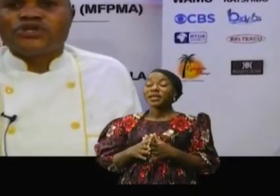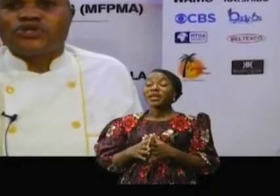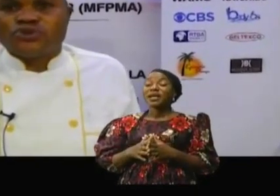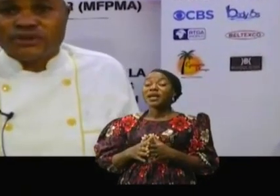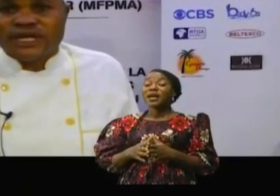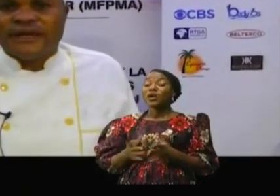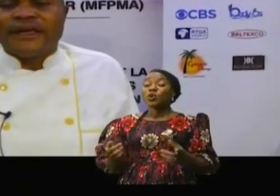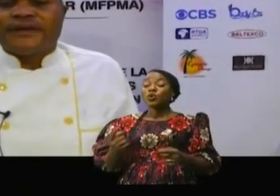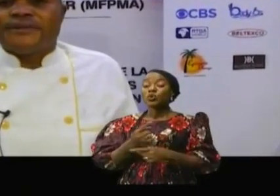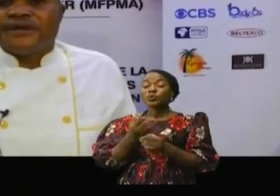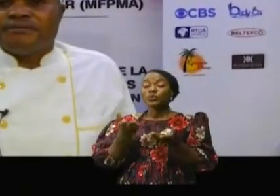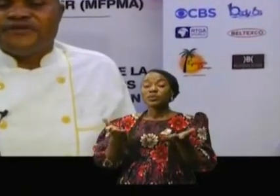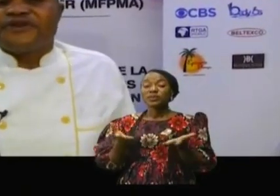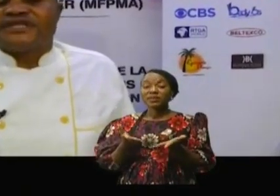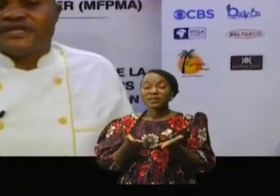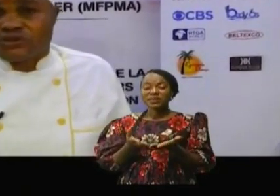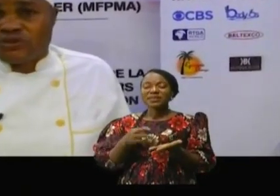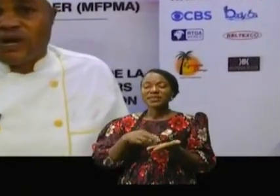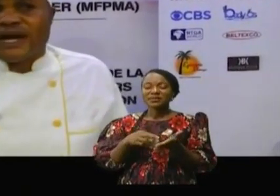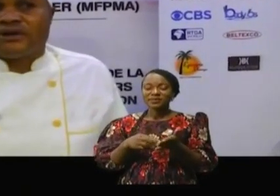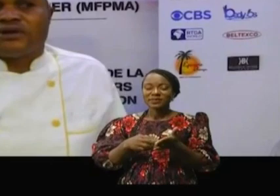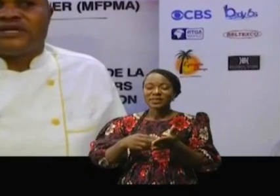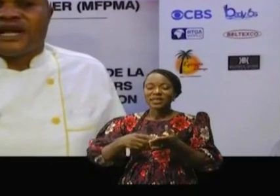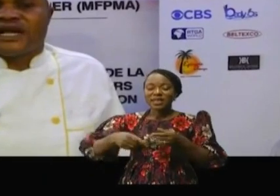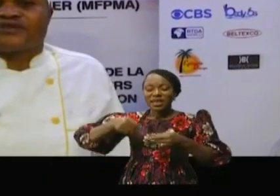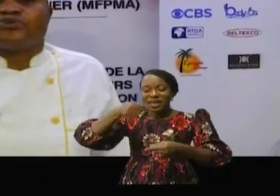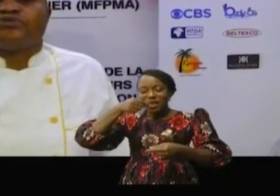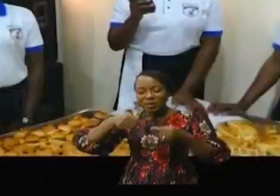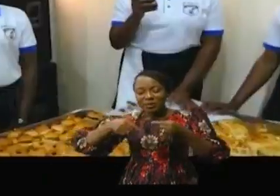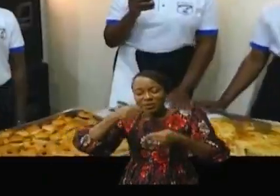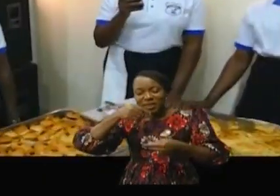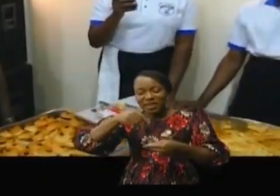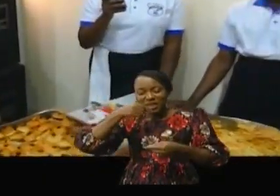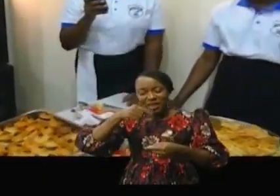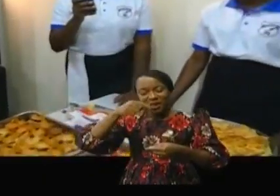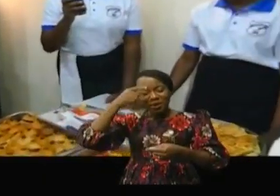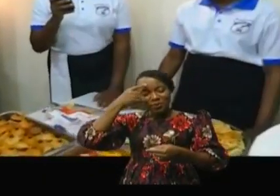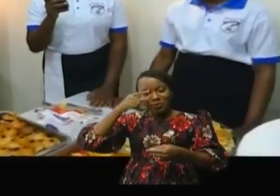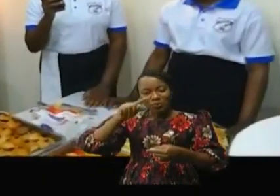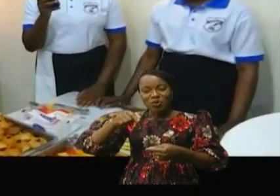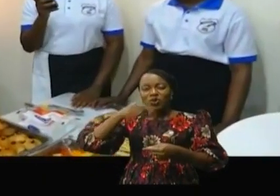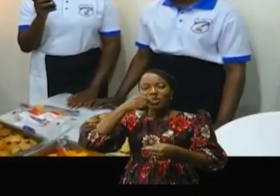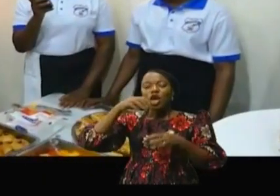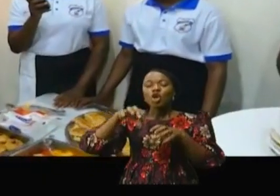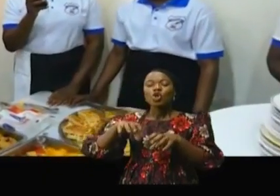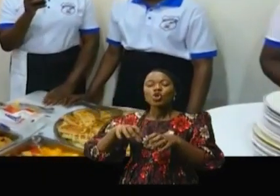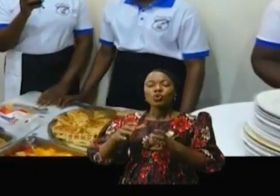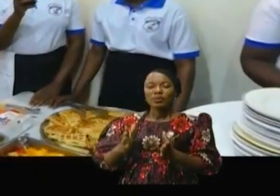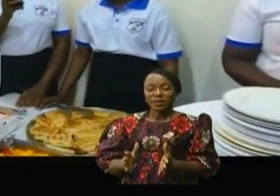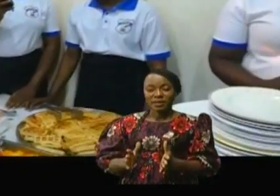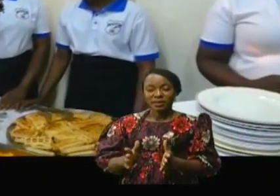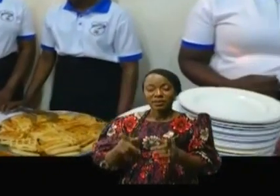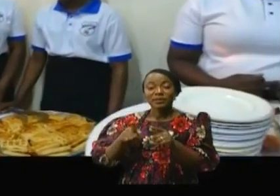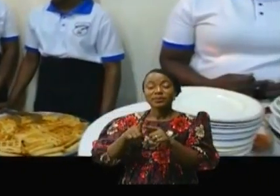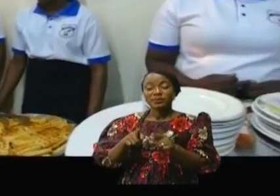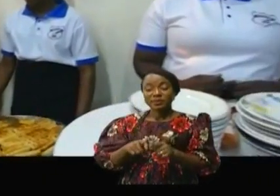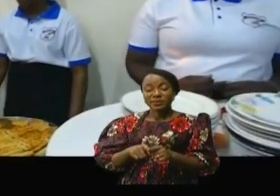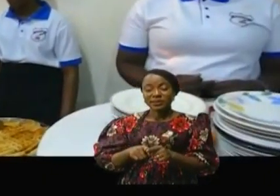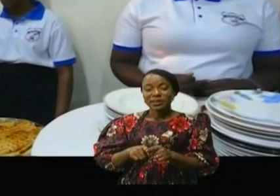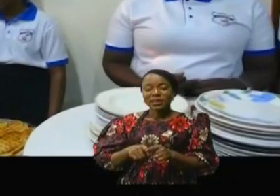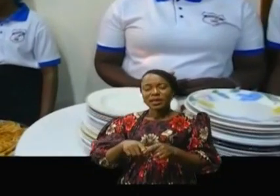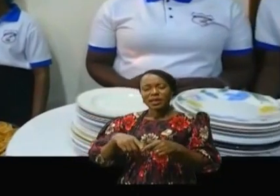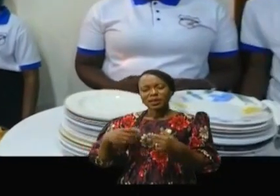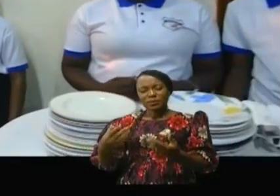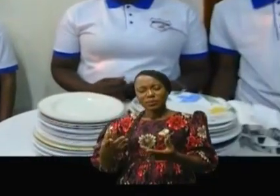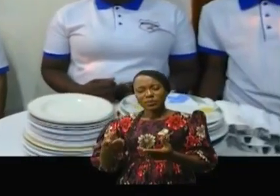d'une journée des buffets dinatoires de la gastronomie congolaise et des cuisines d'ailleurs, ainsi que la collation des